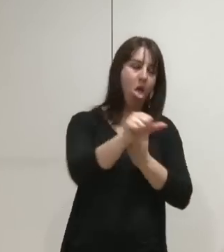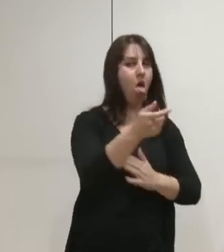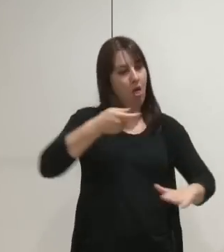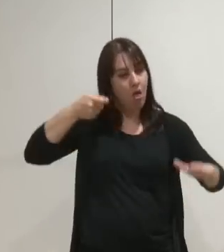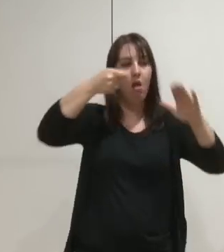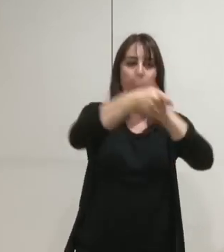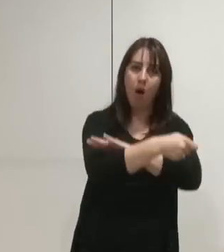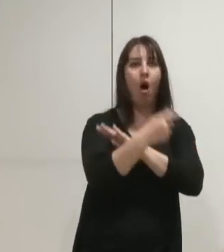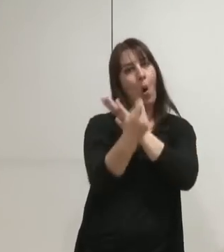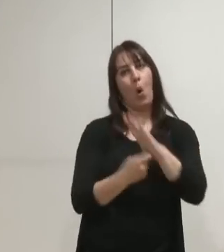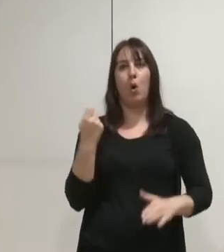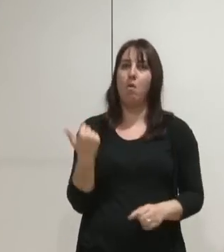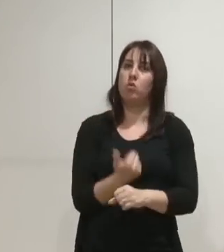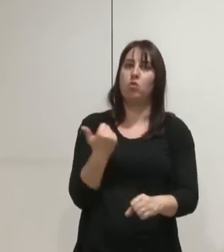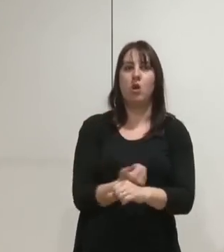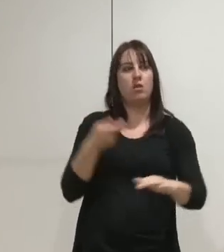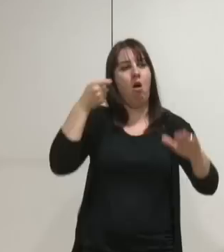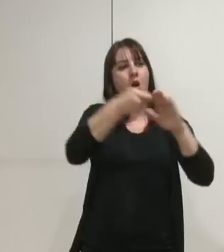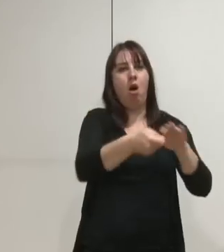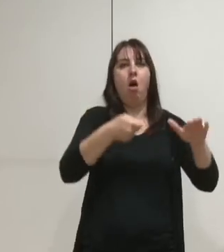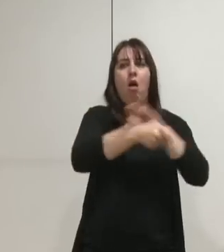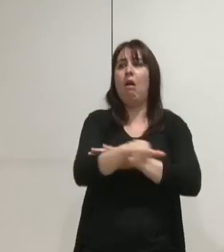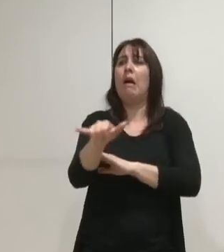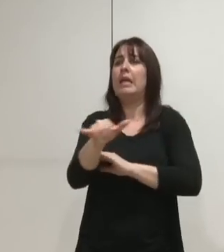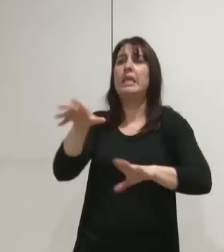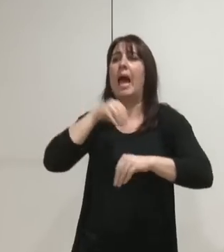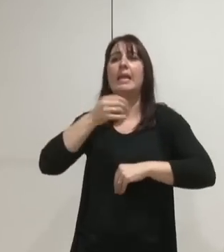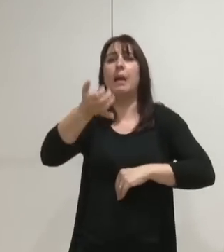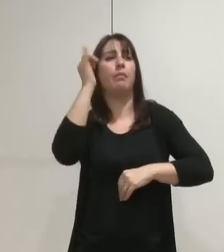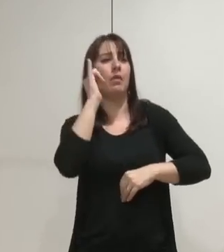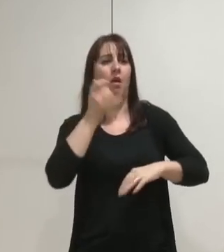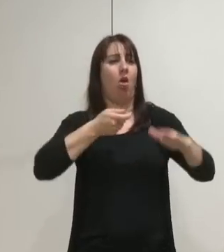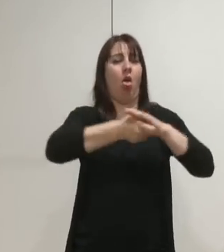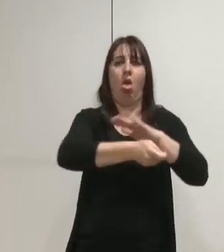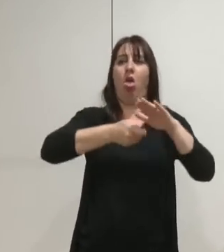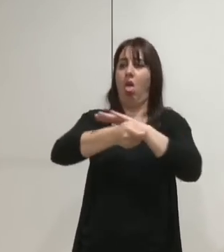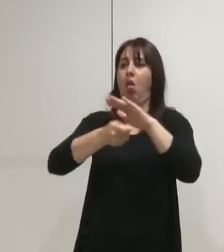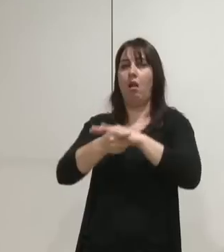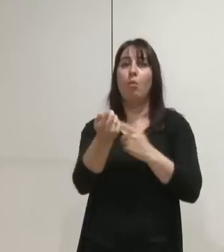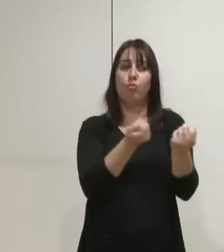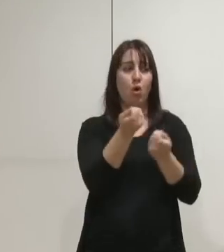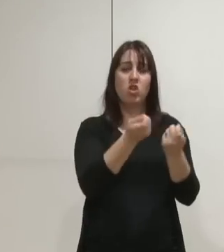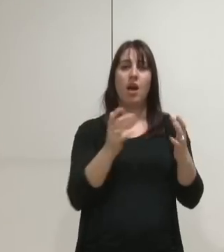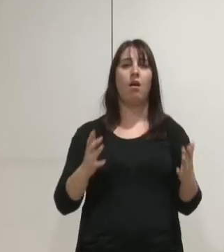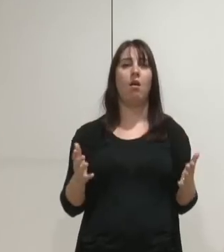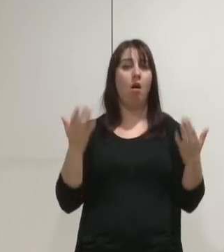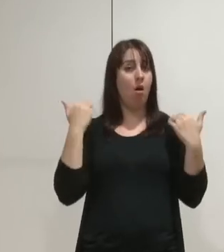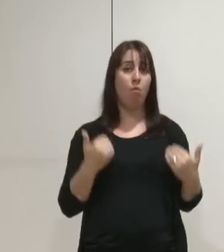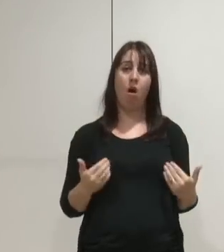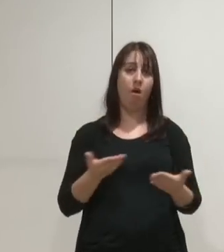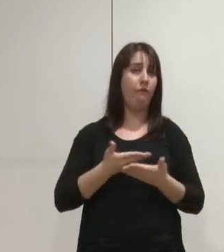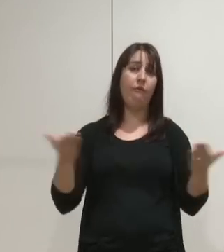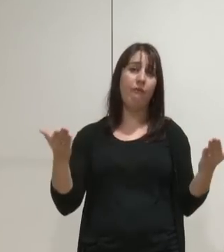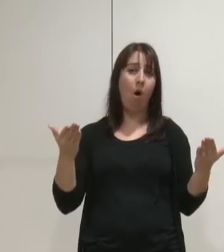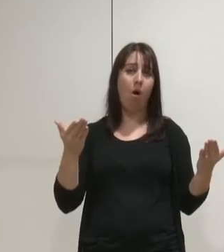au chaque année pour que quelqu'un accepte de prendre moi jeux de prendre la gestion de cet équipement moi je vous le dis